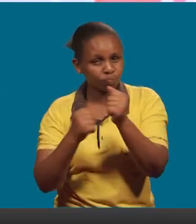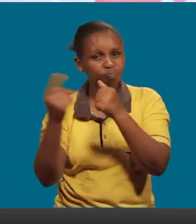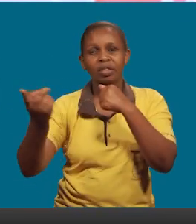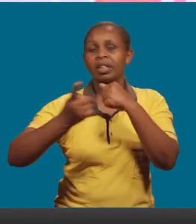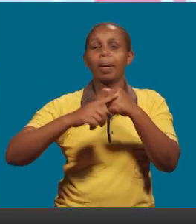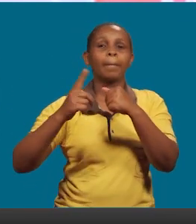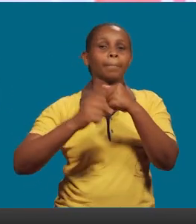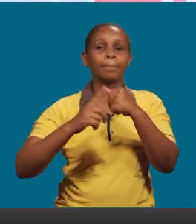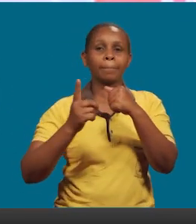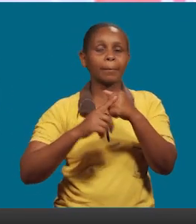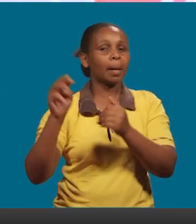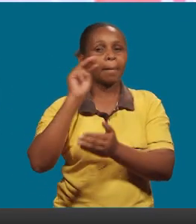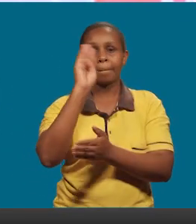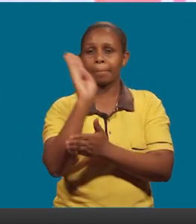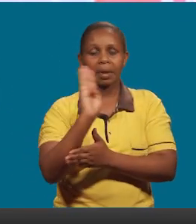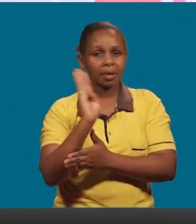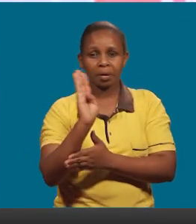stole 6 billion